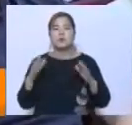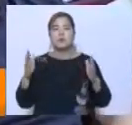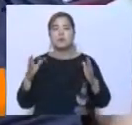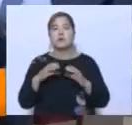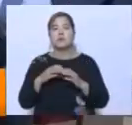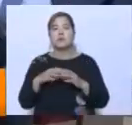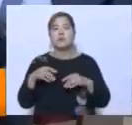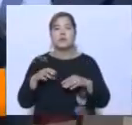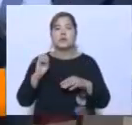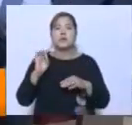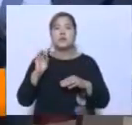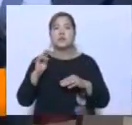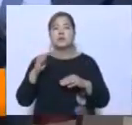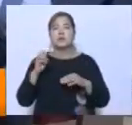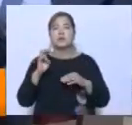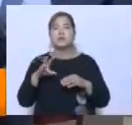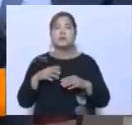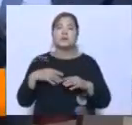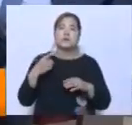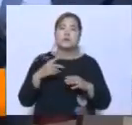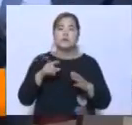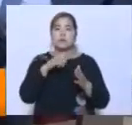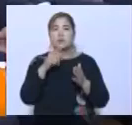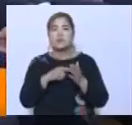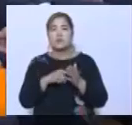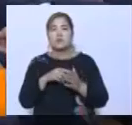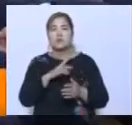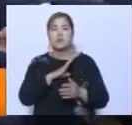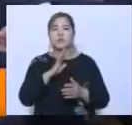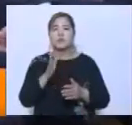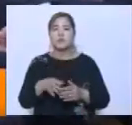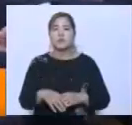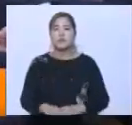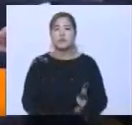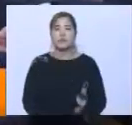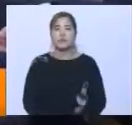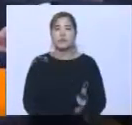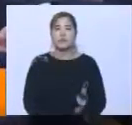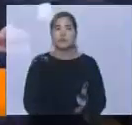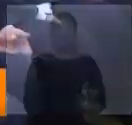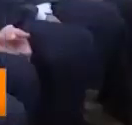Биржанов провел прием граждан по личным вопросам. Ирдос Кужантойлы, Медет Мендебай, Идар.